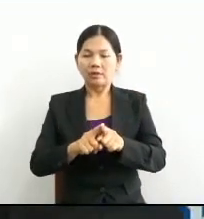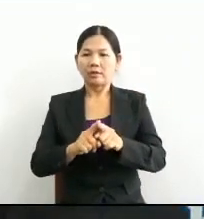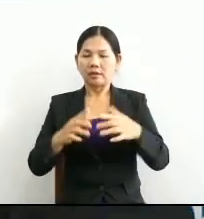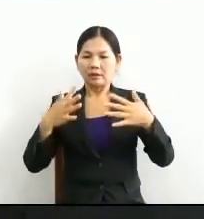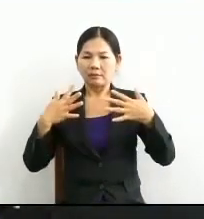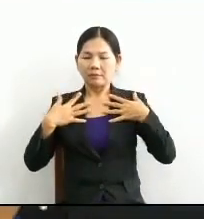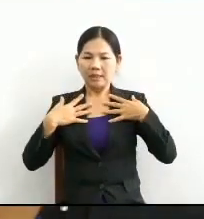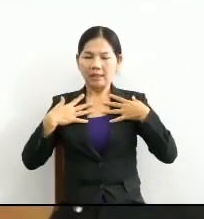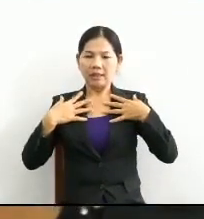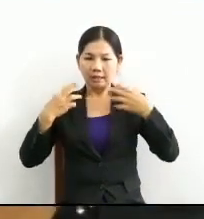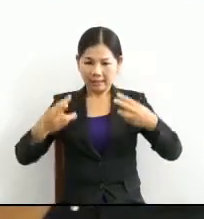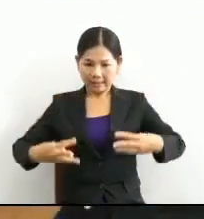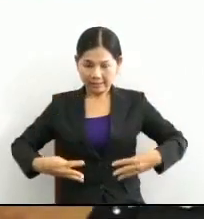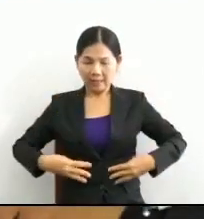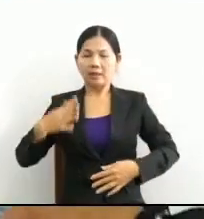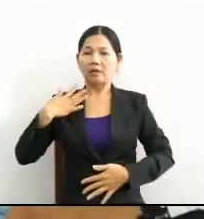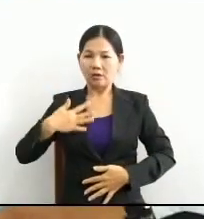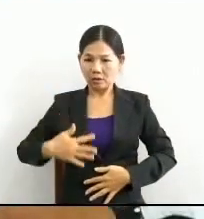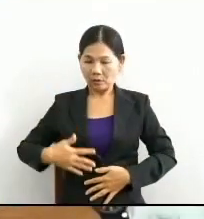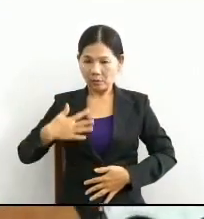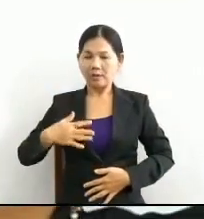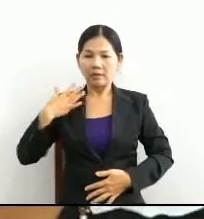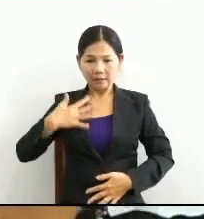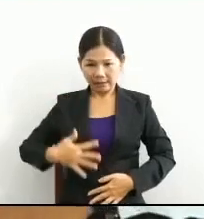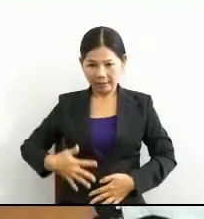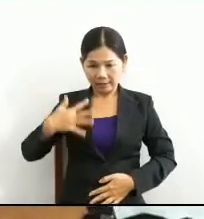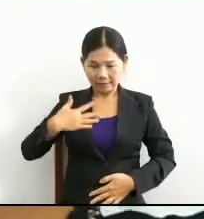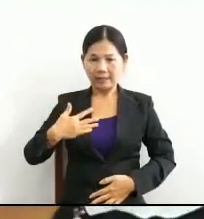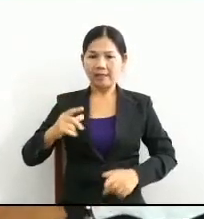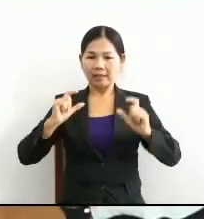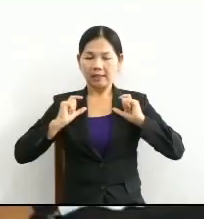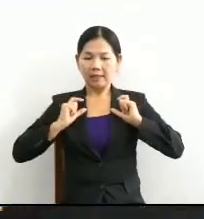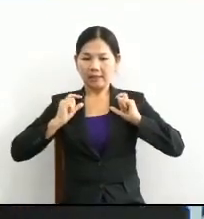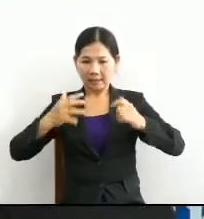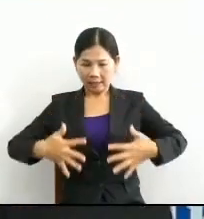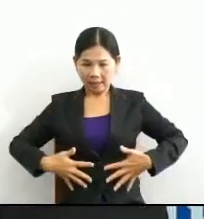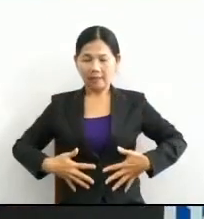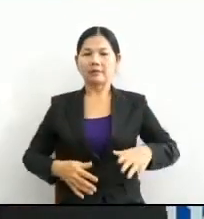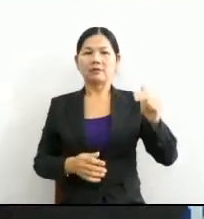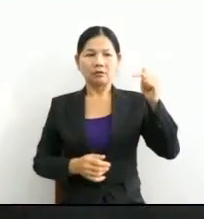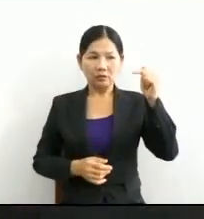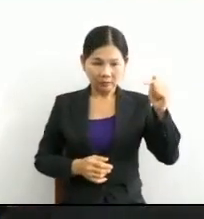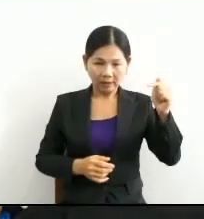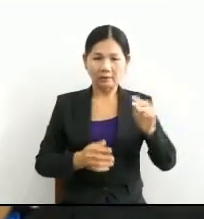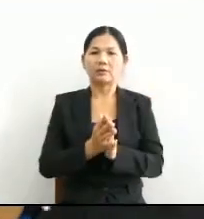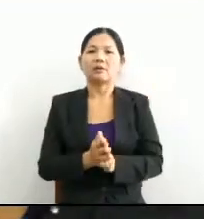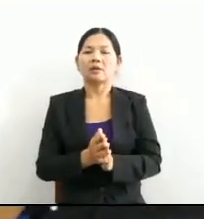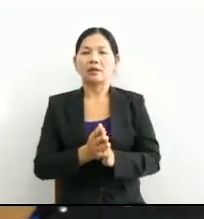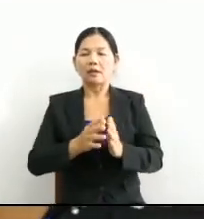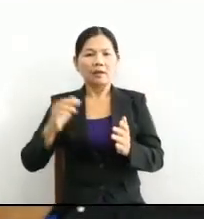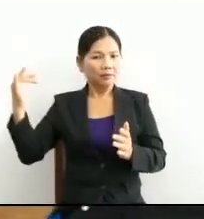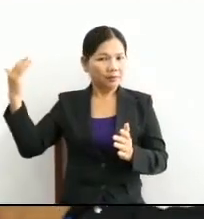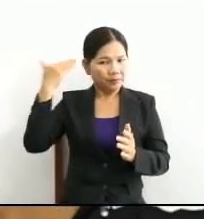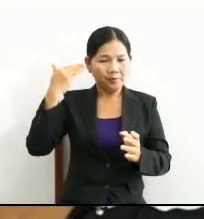cài giá luôn riêng cài ngó sẽ tít xa sát